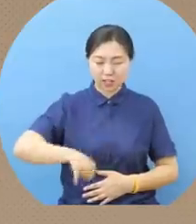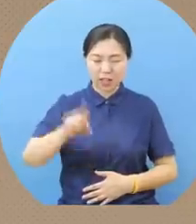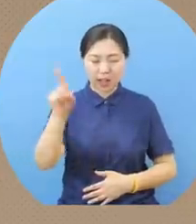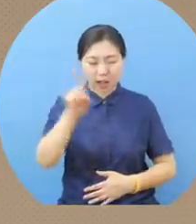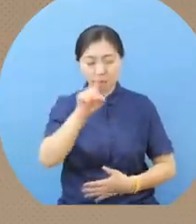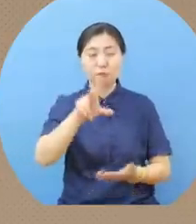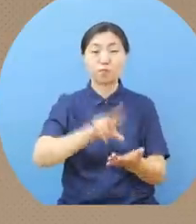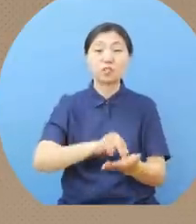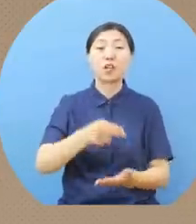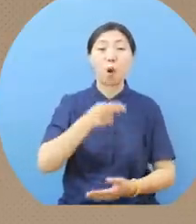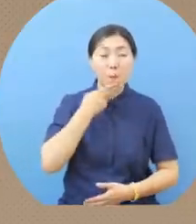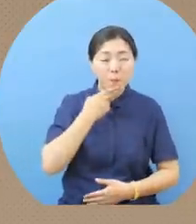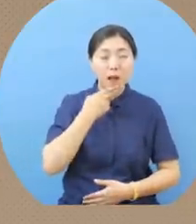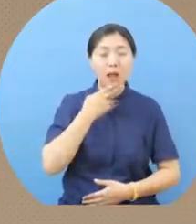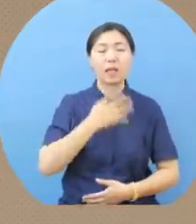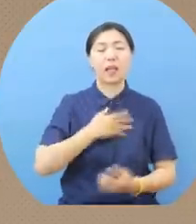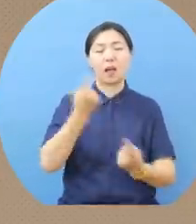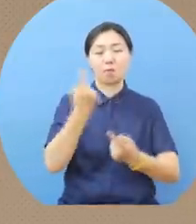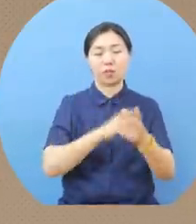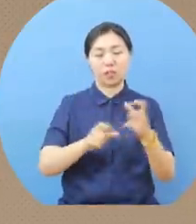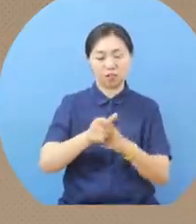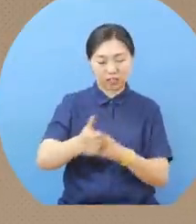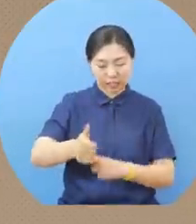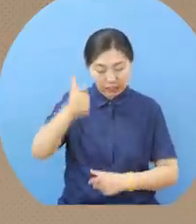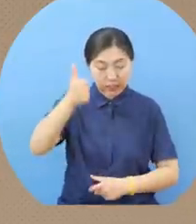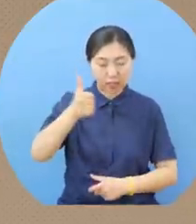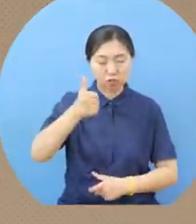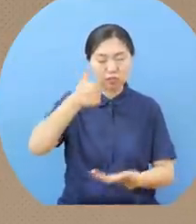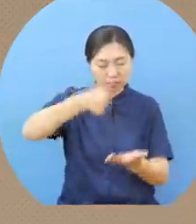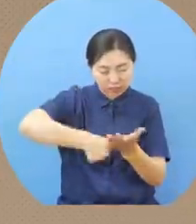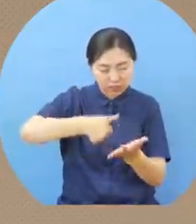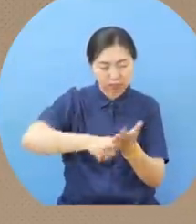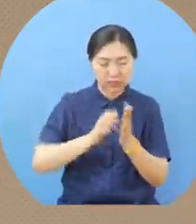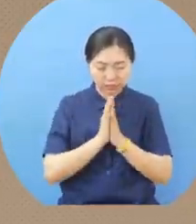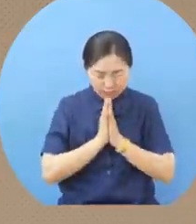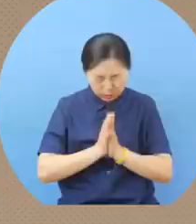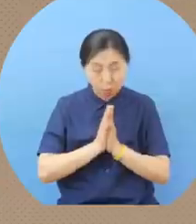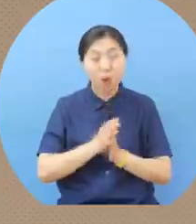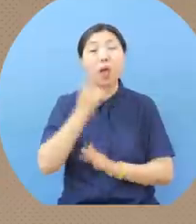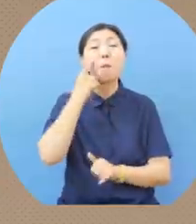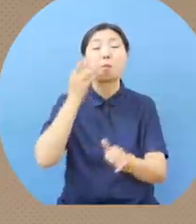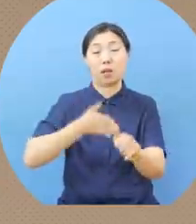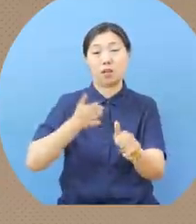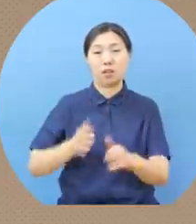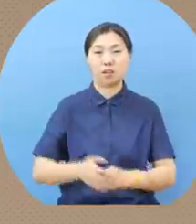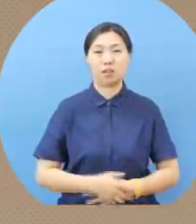문제도 없습니다 나보다는 자랍니다 이렇게 기도했어요 아 그러고 해요